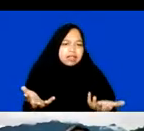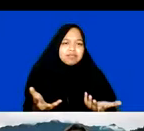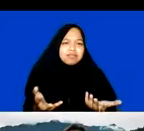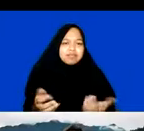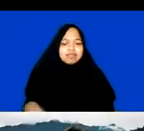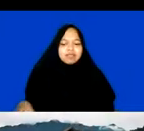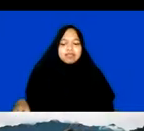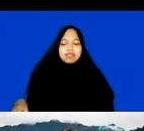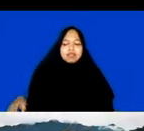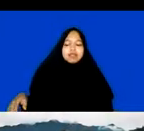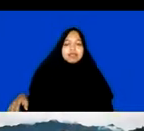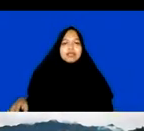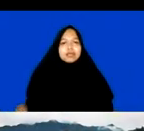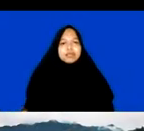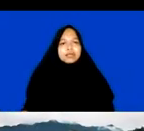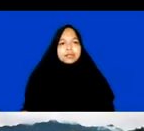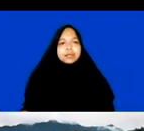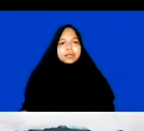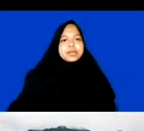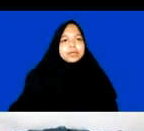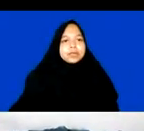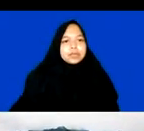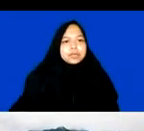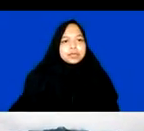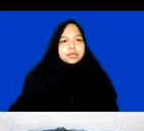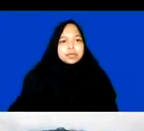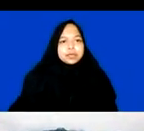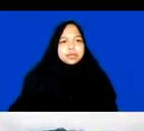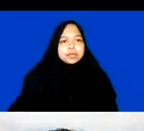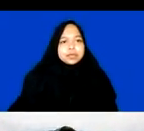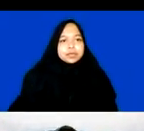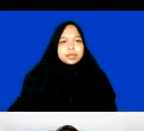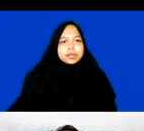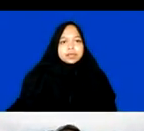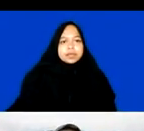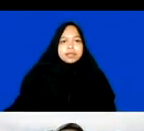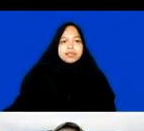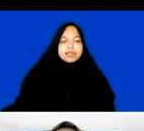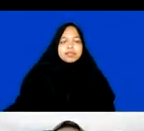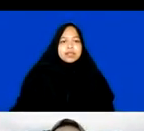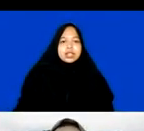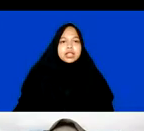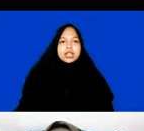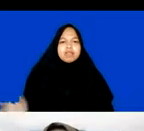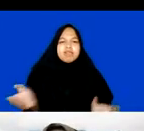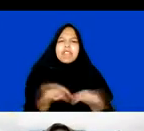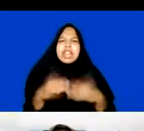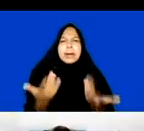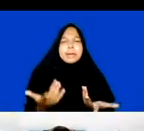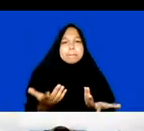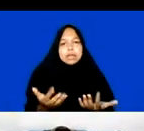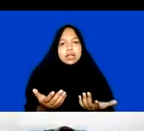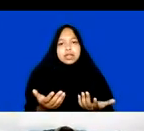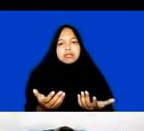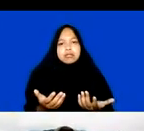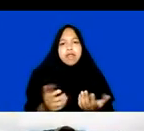apa, kemudian lambat tahun berkembang macam-macam ya variasinya dan sebagainya itu seperti apa sih Mas? Mungkin bisa